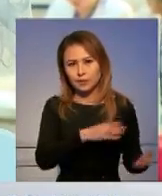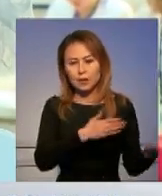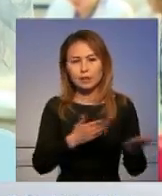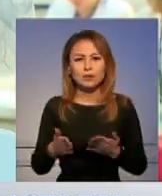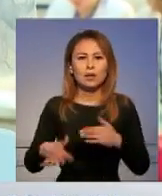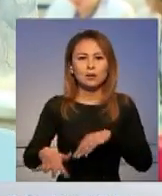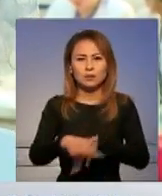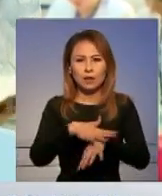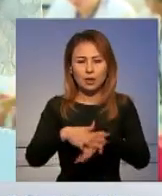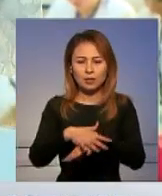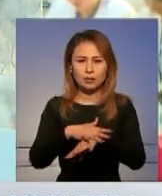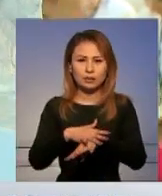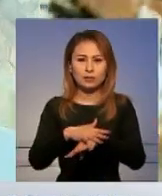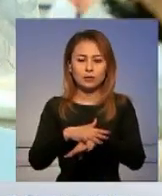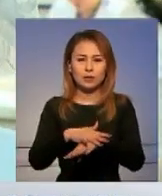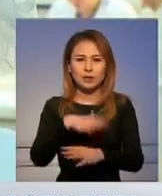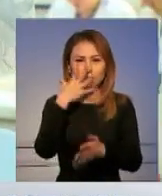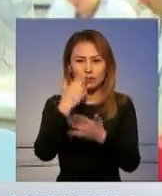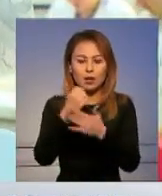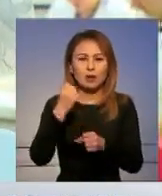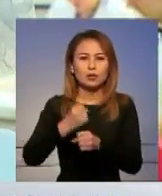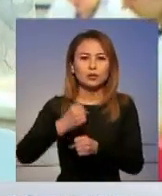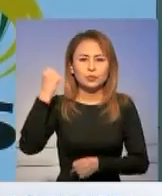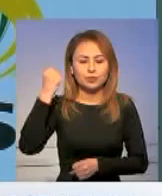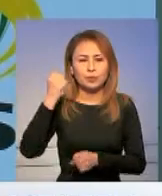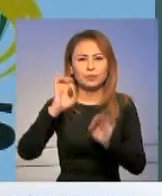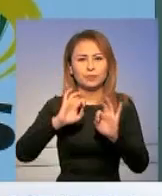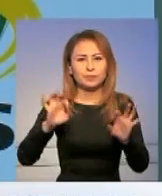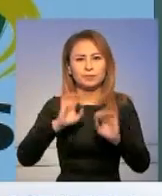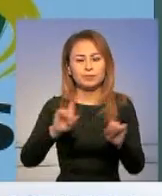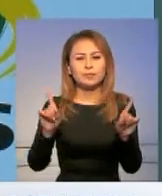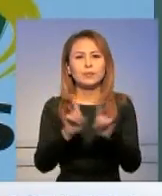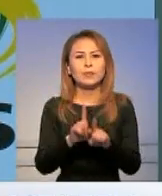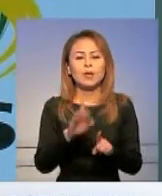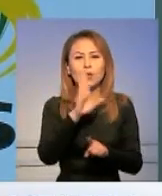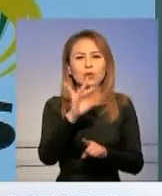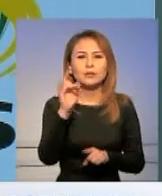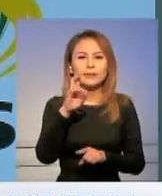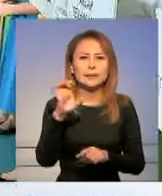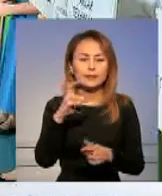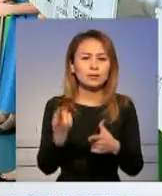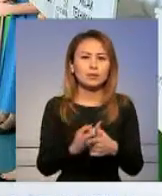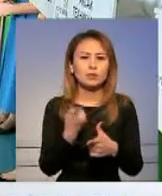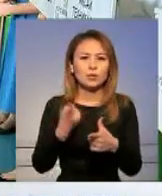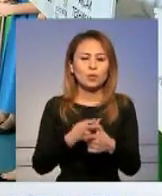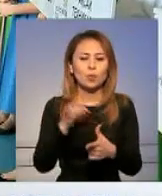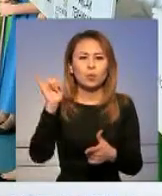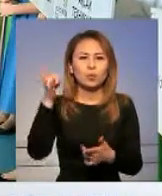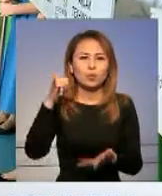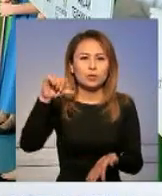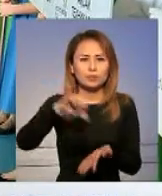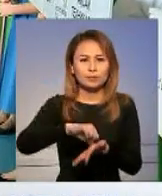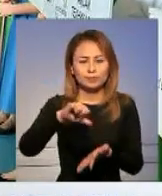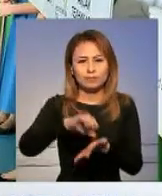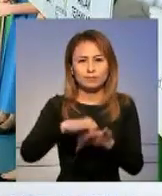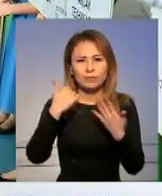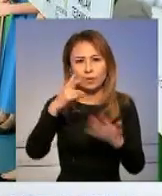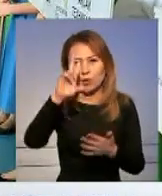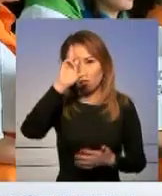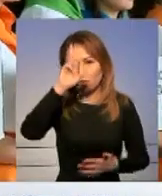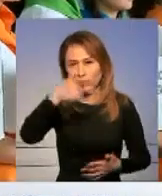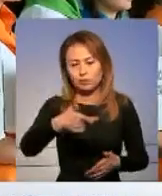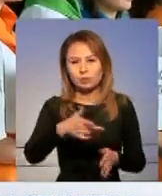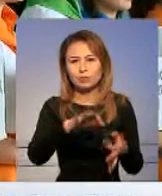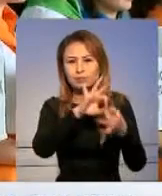нарығында өздерінің орындарын табалады деген сенімдемін. World Skills Орал чемпионаты өңірде 3 жылдан бері ұйымдастырылып